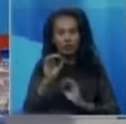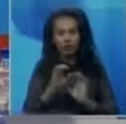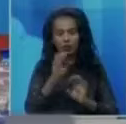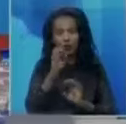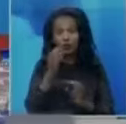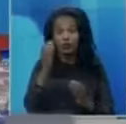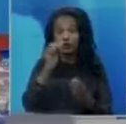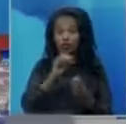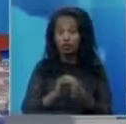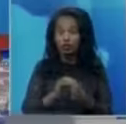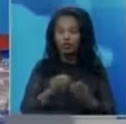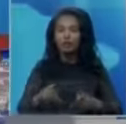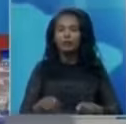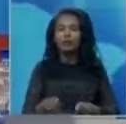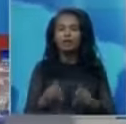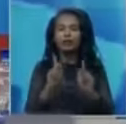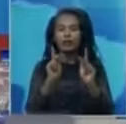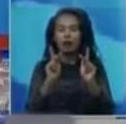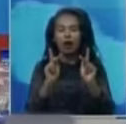በግብርና፣